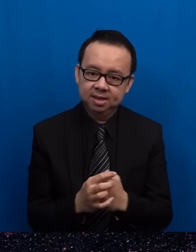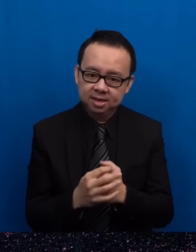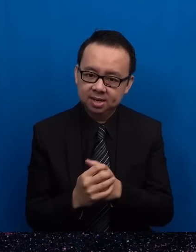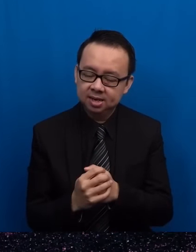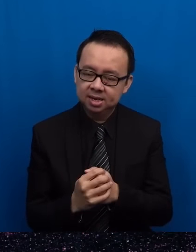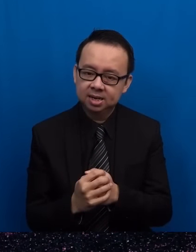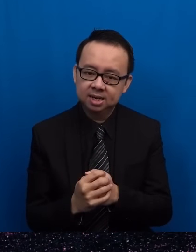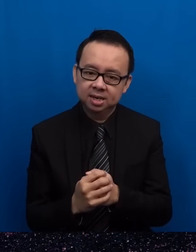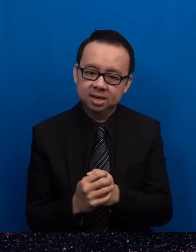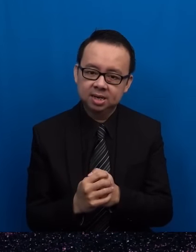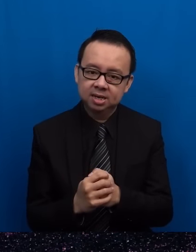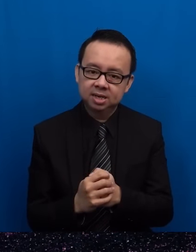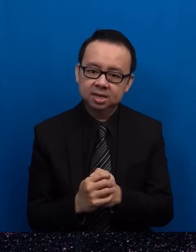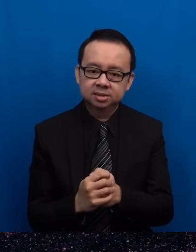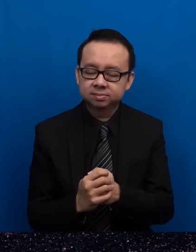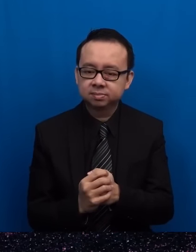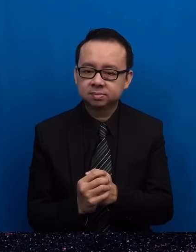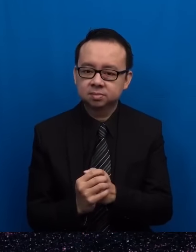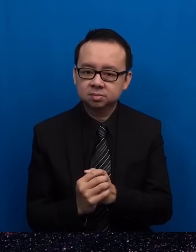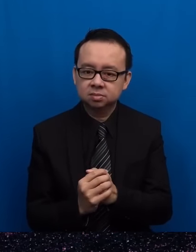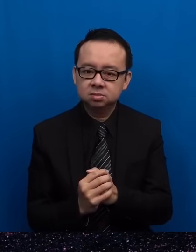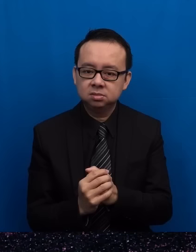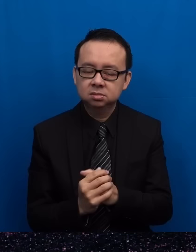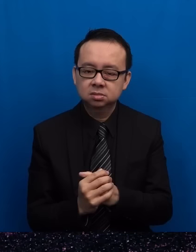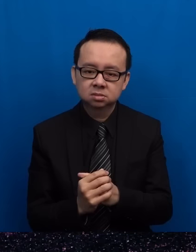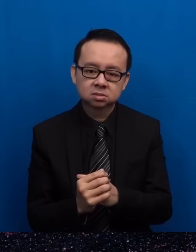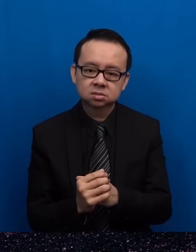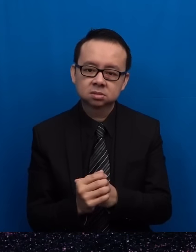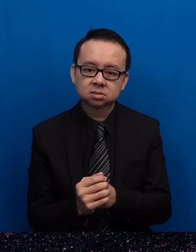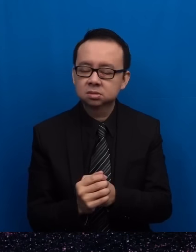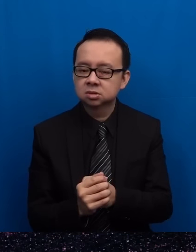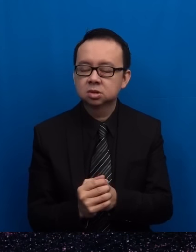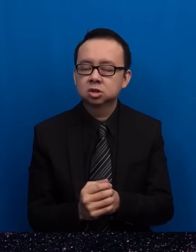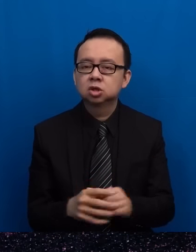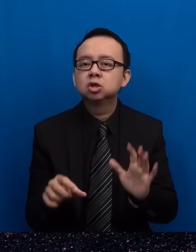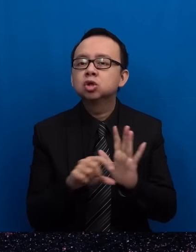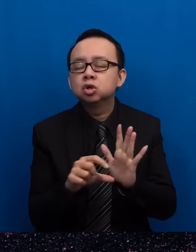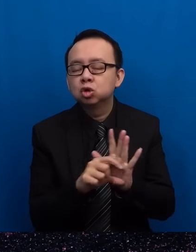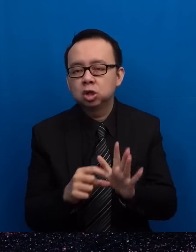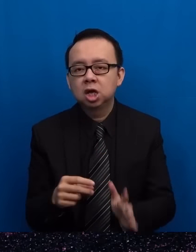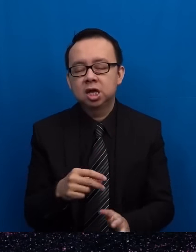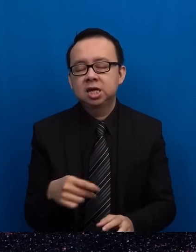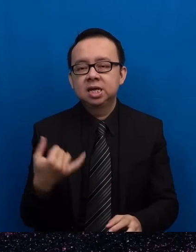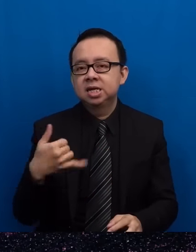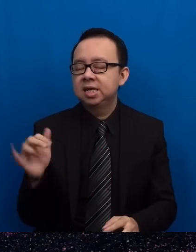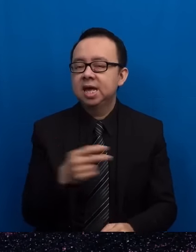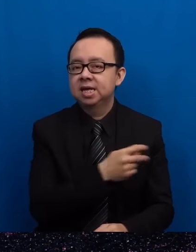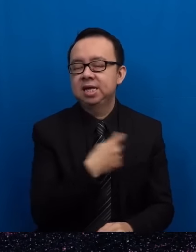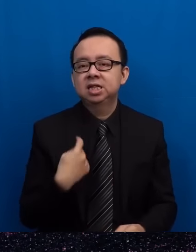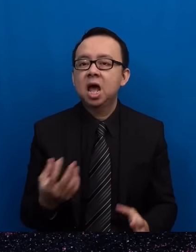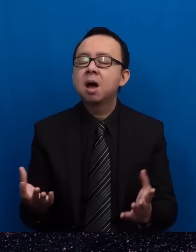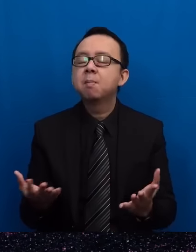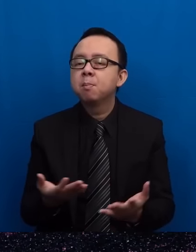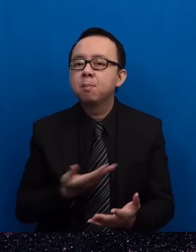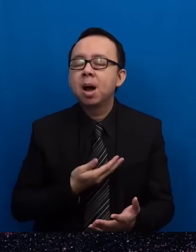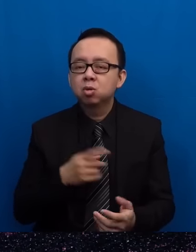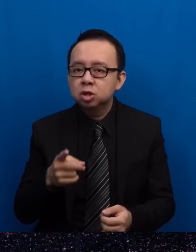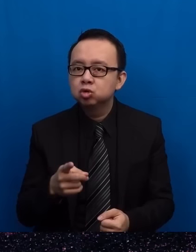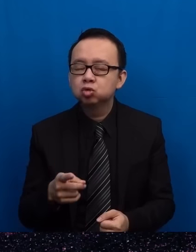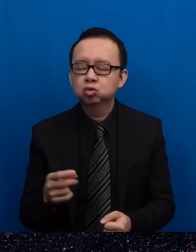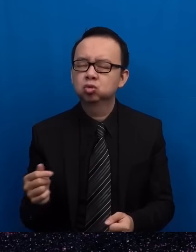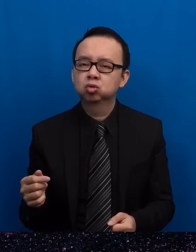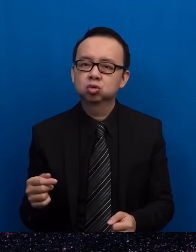Sambil kita berdoa, apalagi kalau barang yang kita cari itu kebutuhan, susu buat bayi contohnya. Ya kan? Bahan-bahan